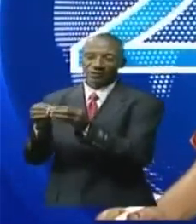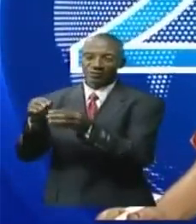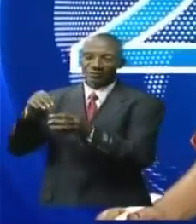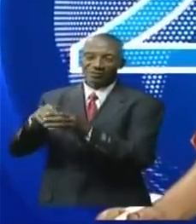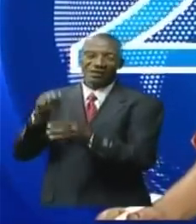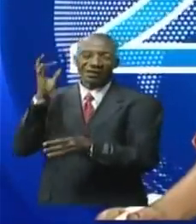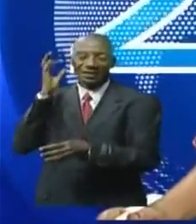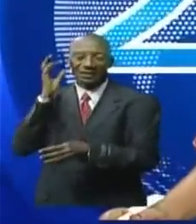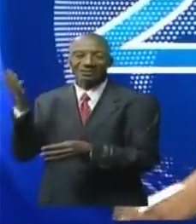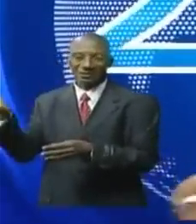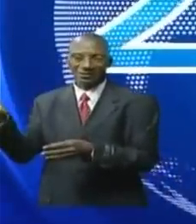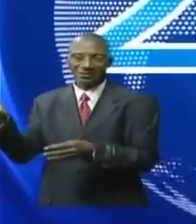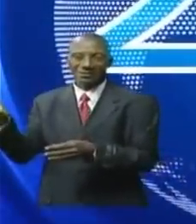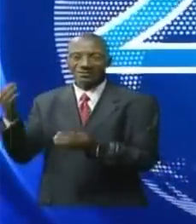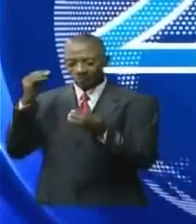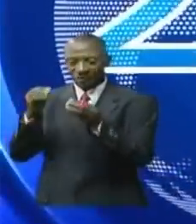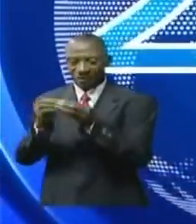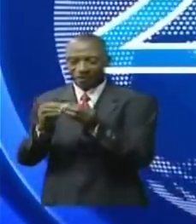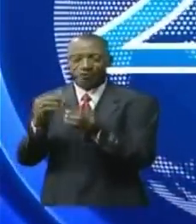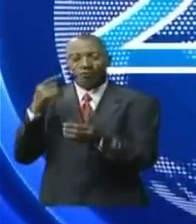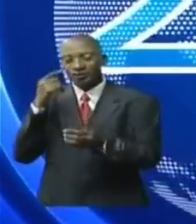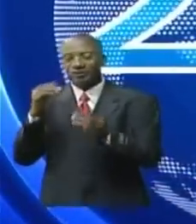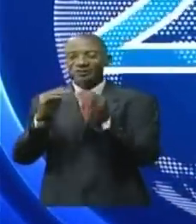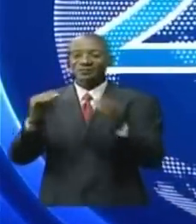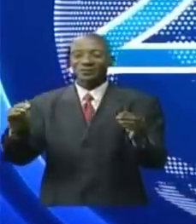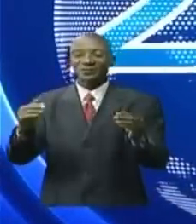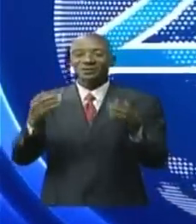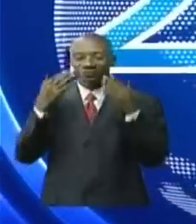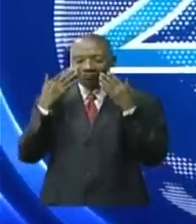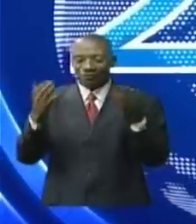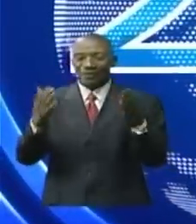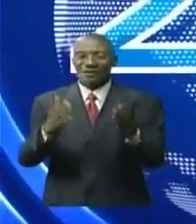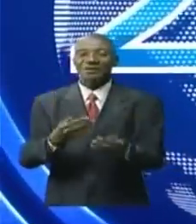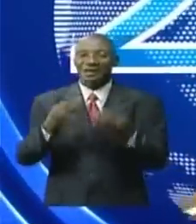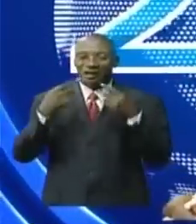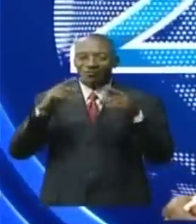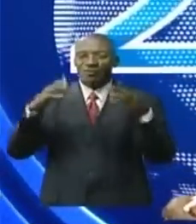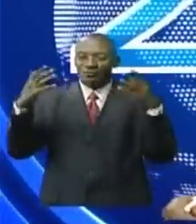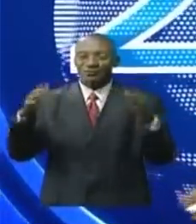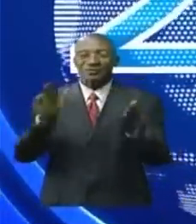avec nous. Retrouvez l'actualité à 23h avec José Baïtombo. Je vous retrouve demain à 20h.